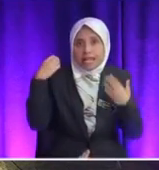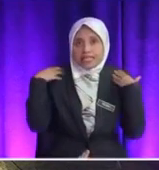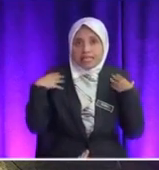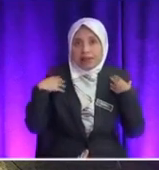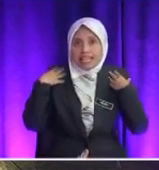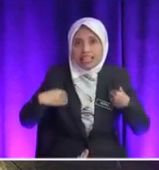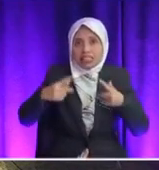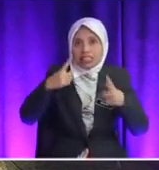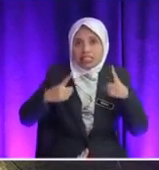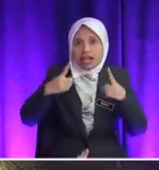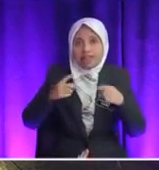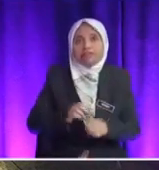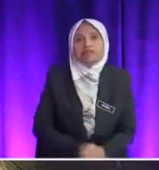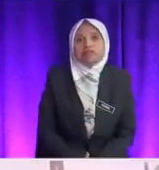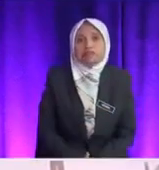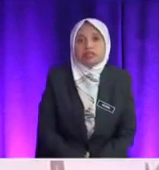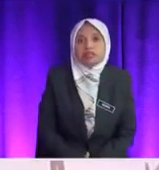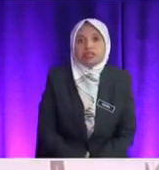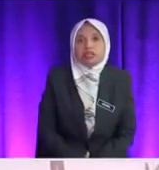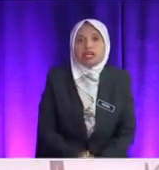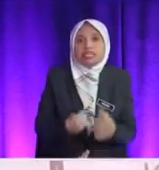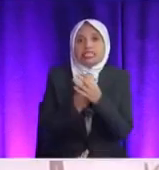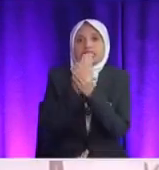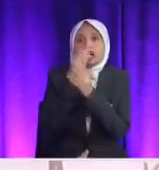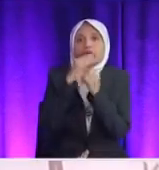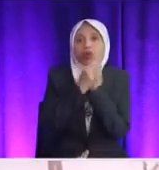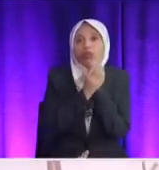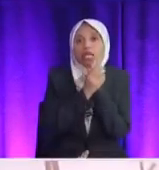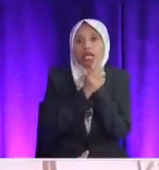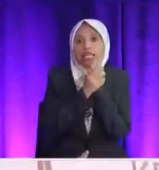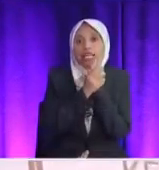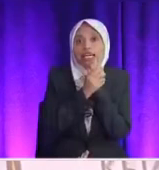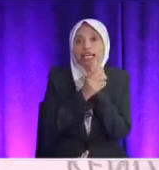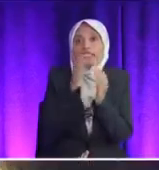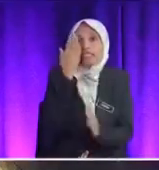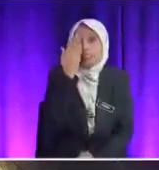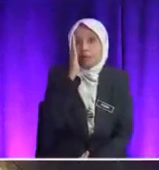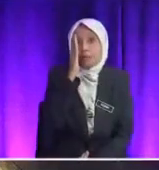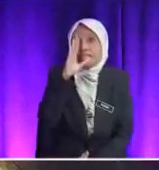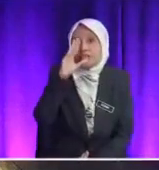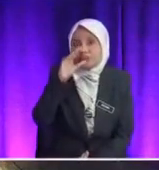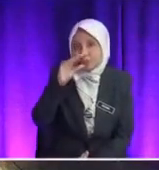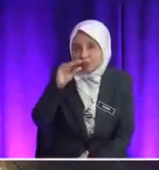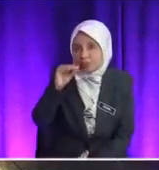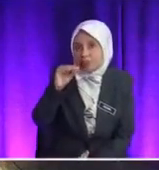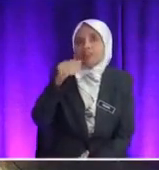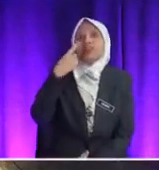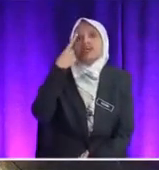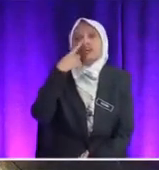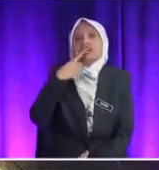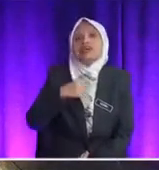Oke Betul sarung tanggal lembut cucian cermin microfiber ini juga hai chord